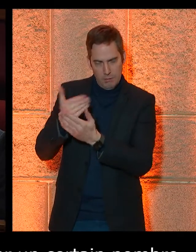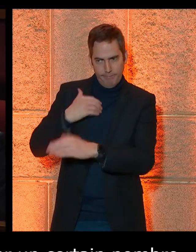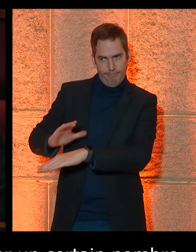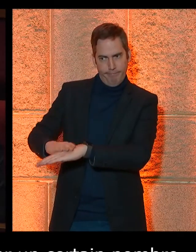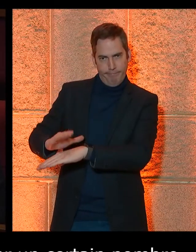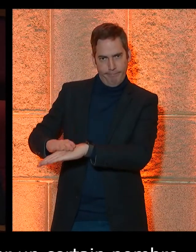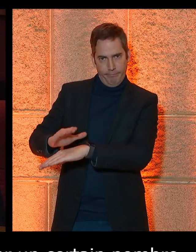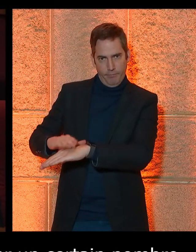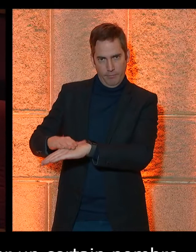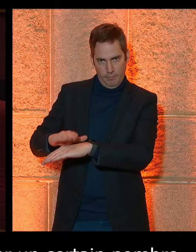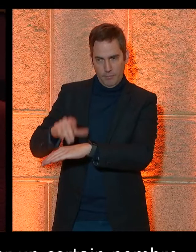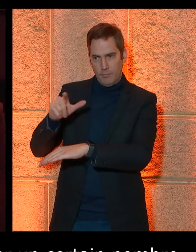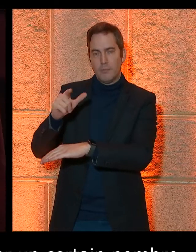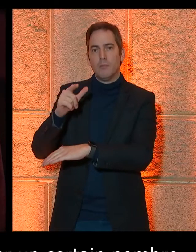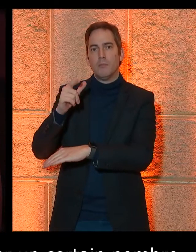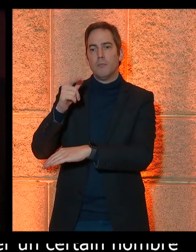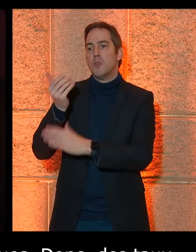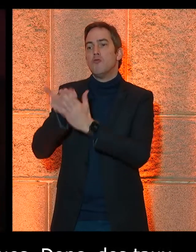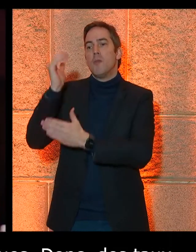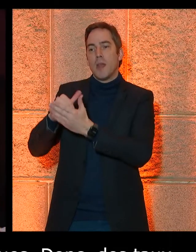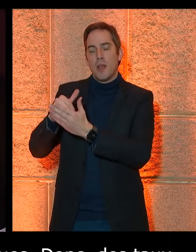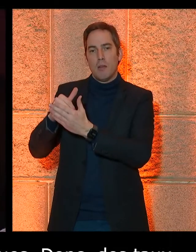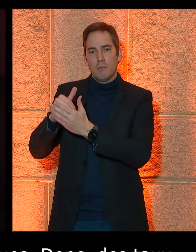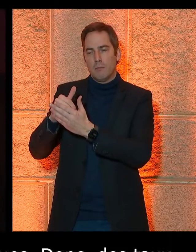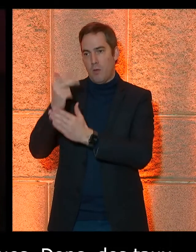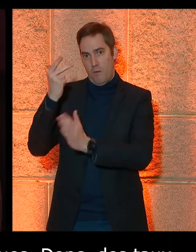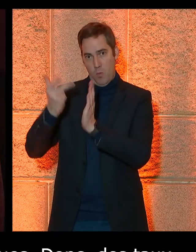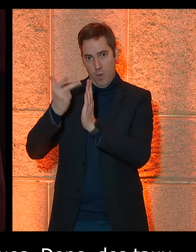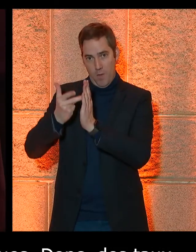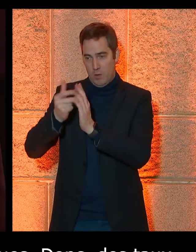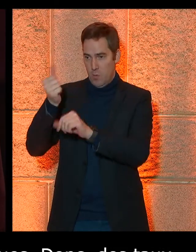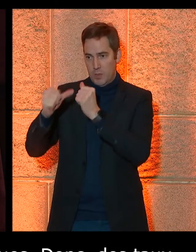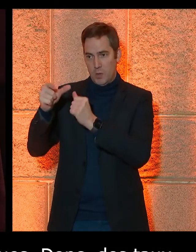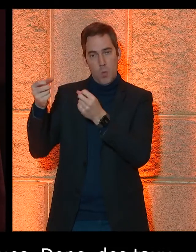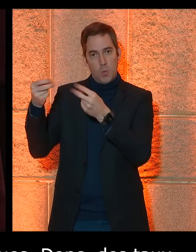demandé 3 journaux télévisés quotidiens sous-titrés,